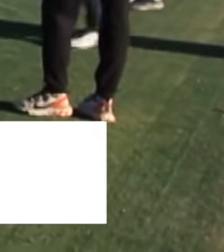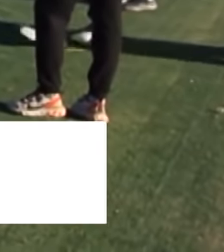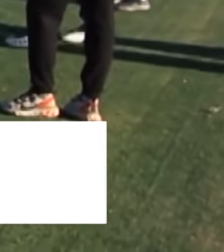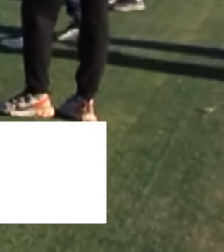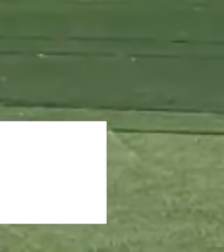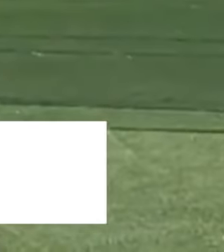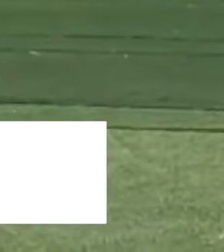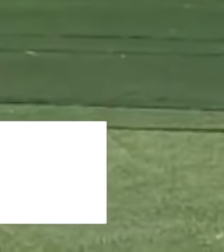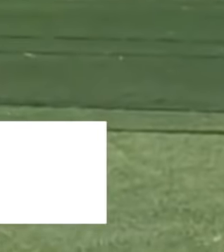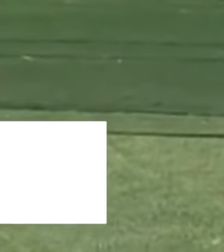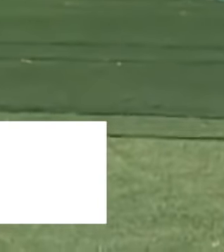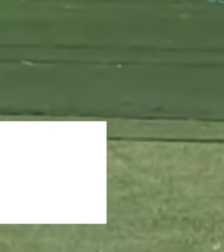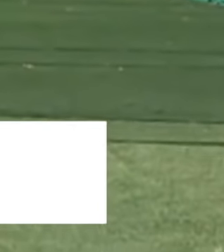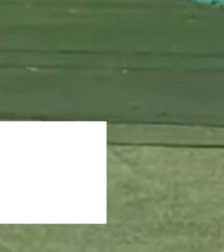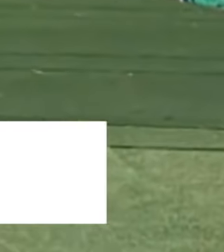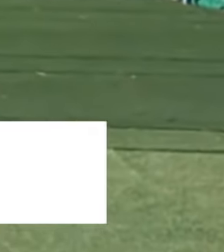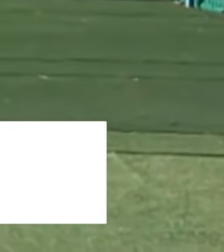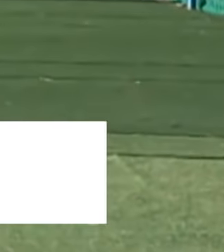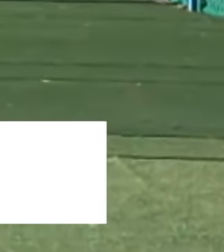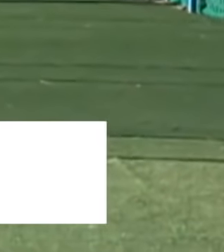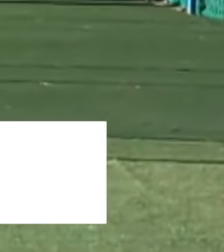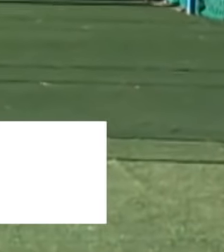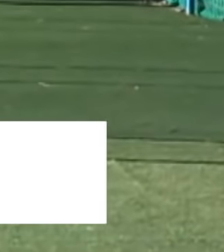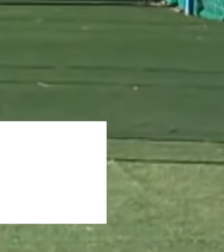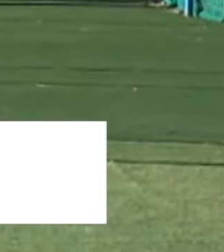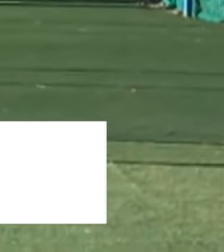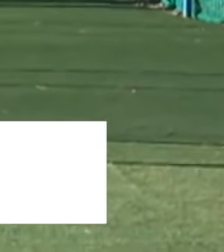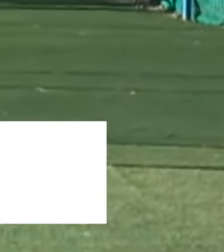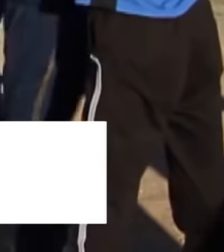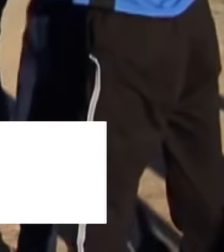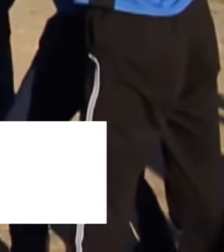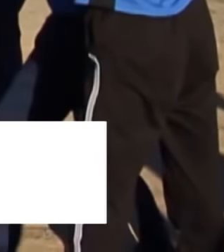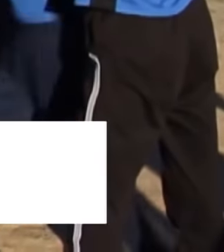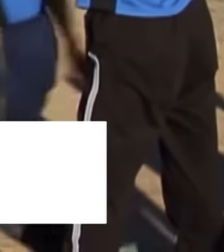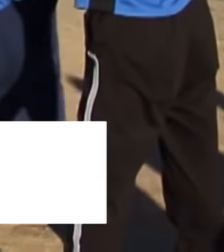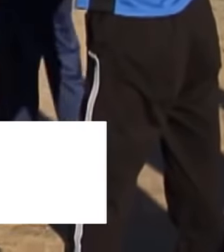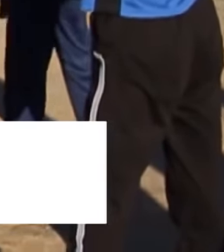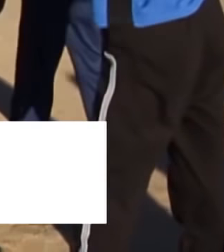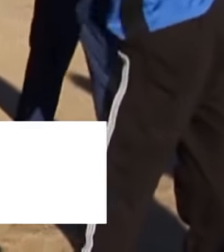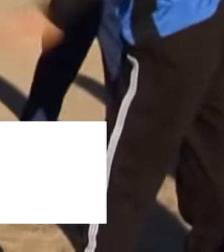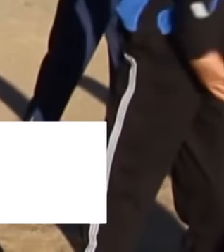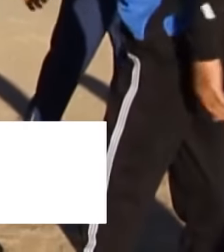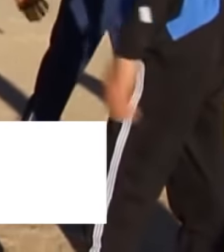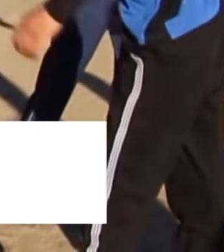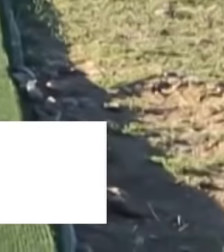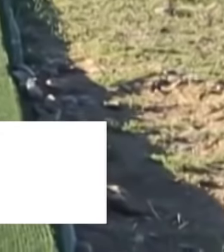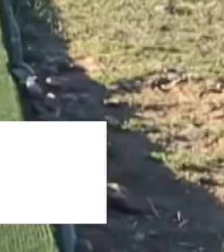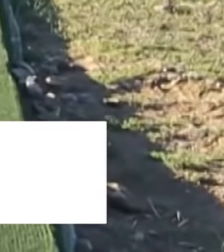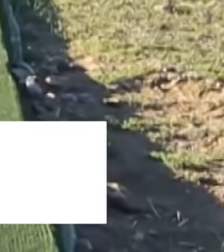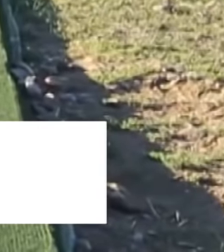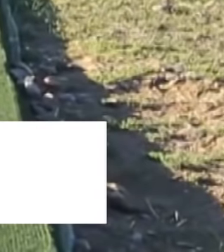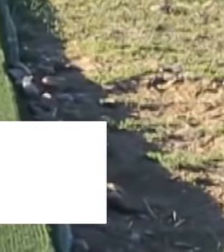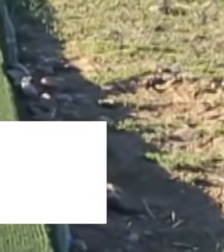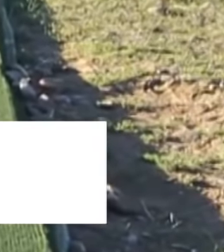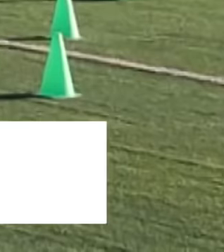хаан улс дүүргийн хүүхэд залуустай нөхцөл тоглолтыг зохион байгуулж цаашид хамтарсан бэлтгэл сургуульт хийхээр болоод байгаа юм. За түүнчлэн гадаад